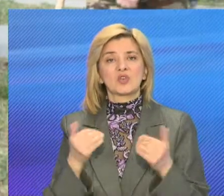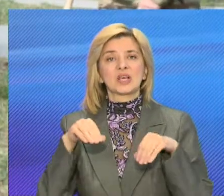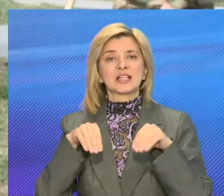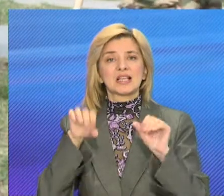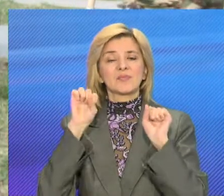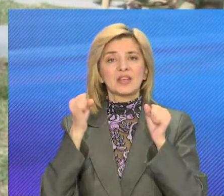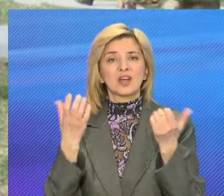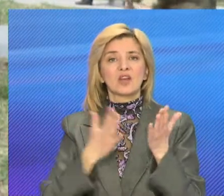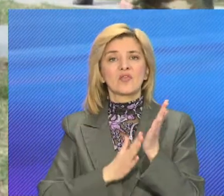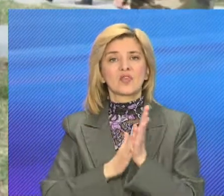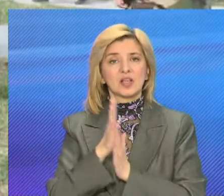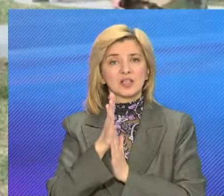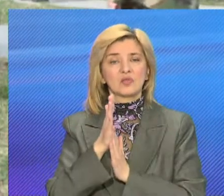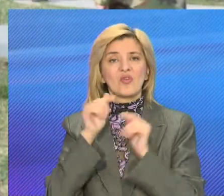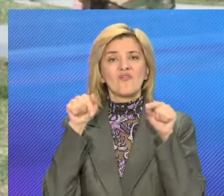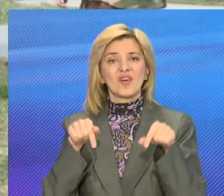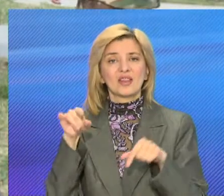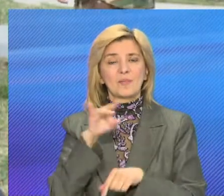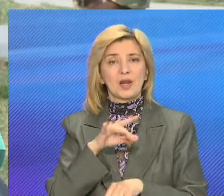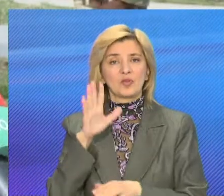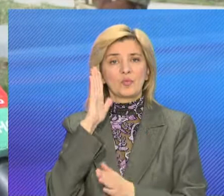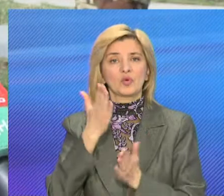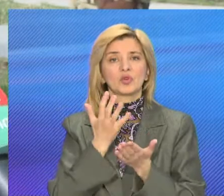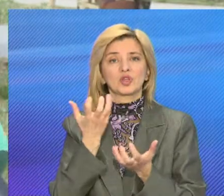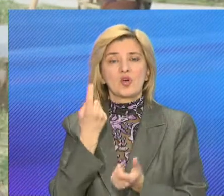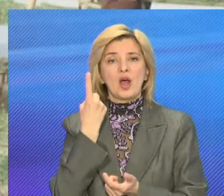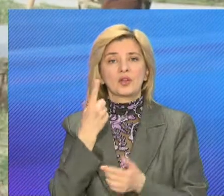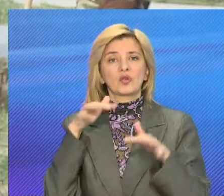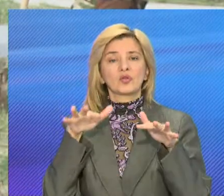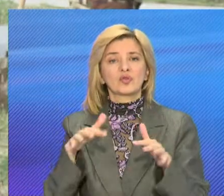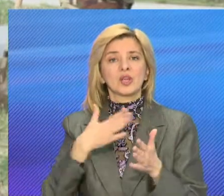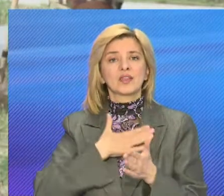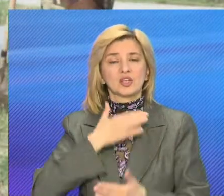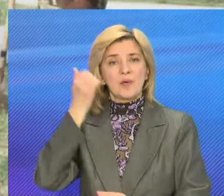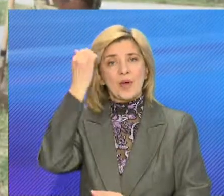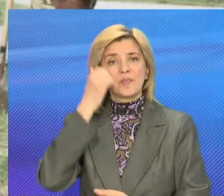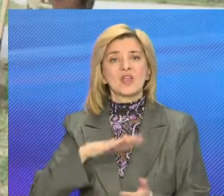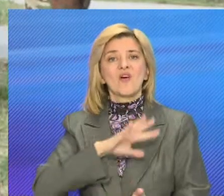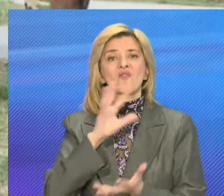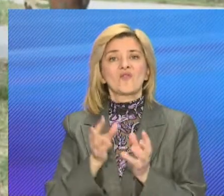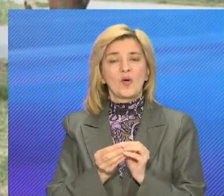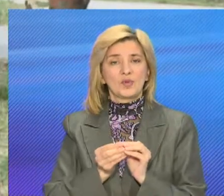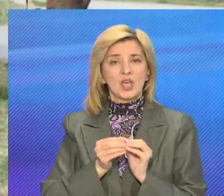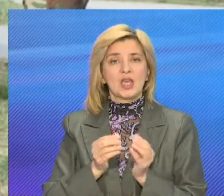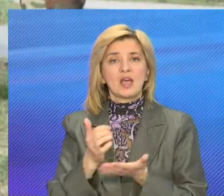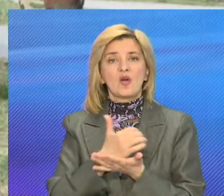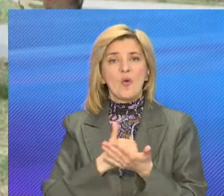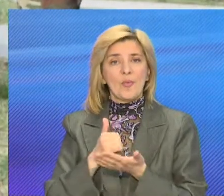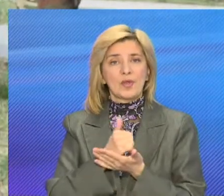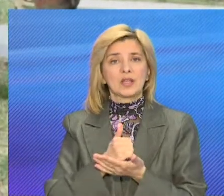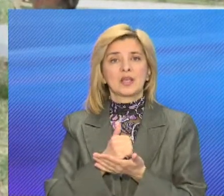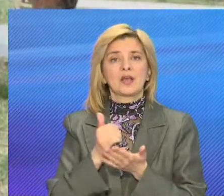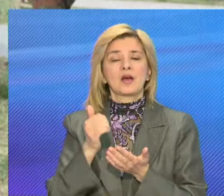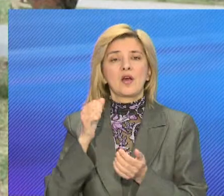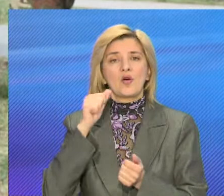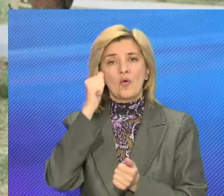которые взрастут в этом конкретном микрорайоне и будут еще одной точкой нашей памяти в общей копилке года исторической памяти.